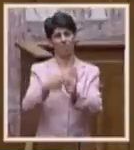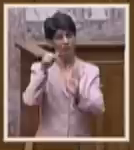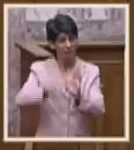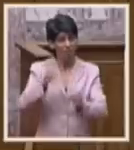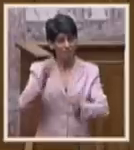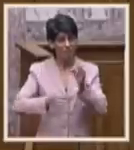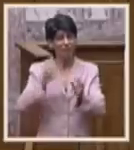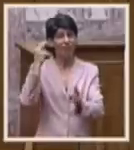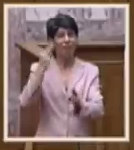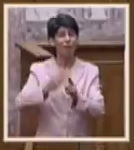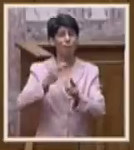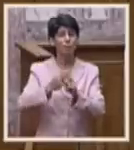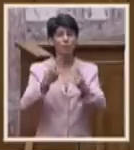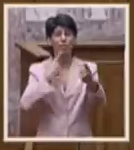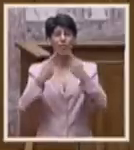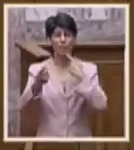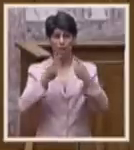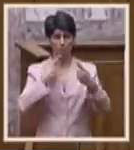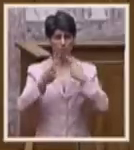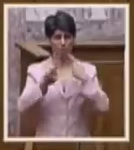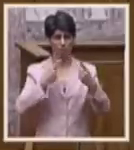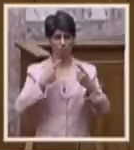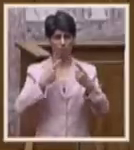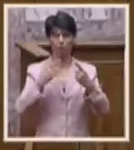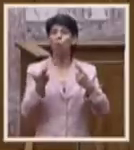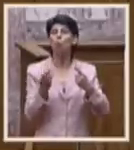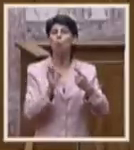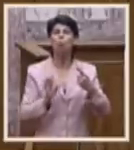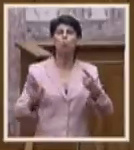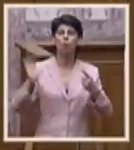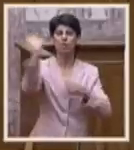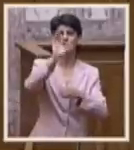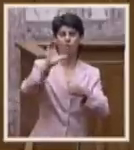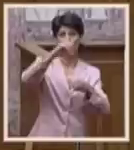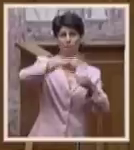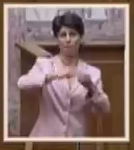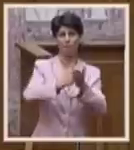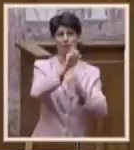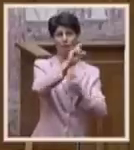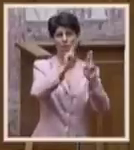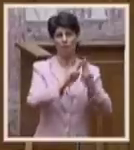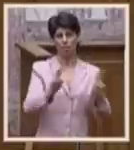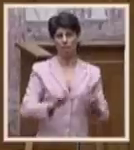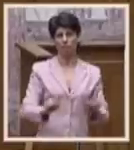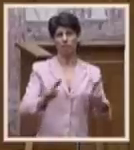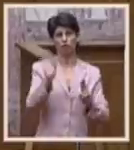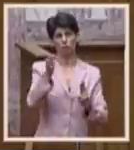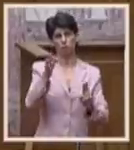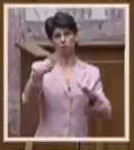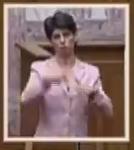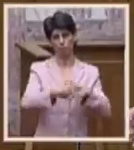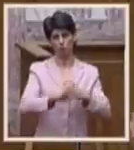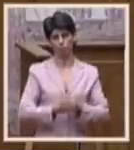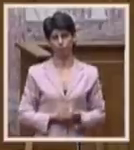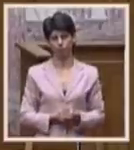αντικείμενο επίσημης διαπραγμάτευσης στα όργανα της Ευρωπαϊκής Ένωσης και του Διεθνούς Νομισματικού Ταμείου.